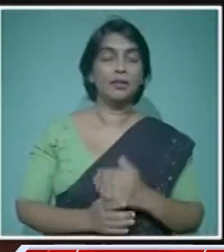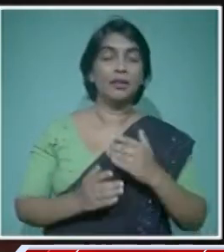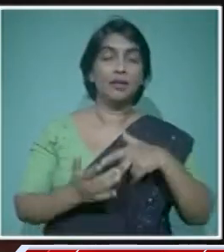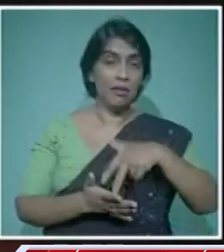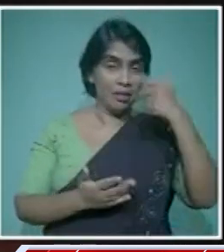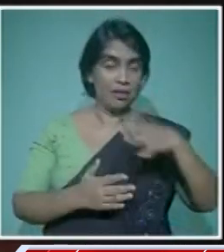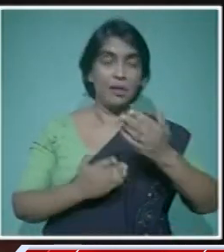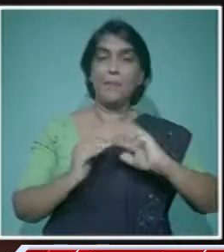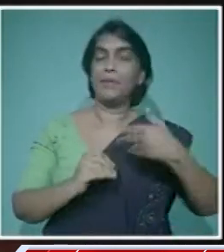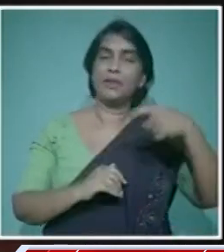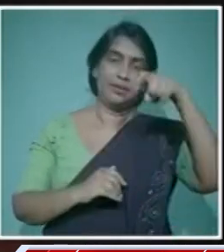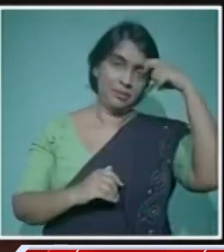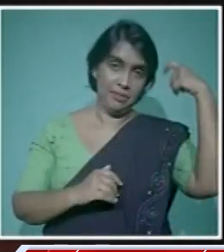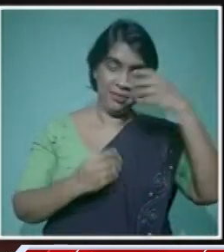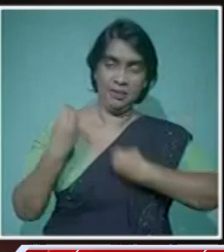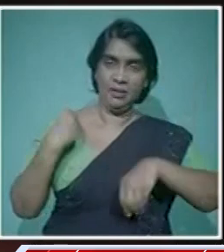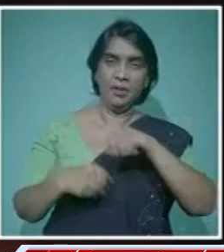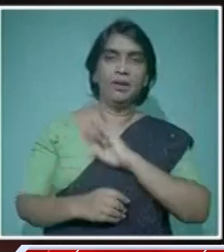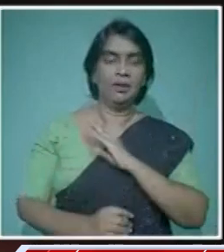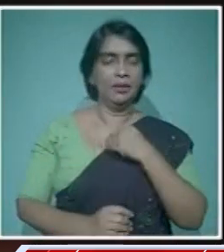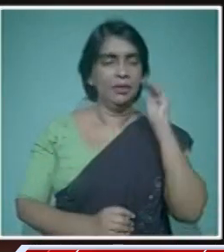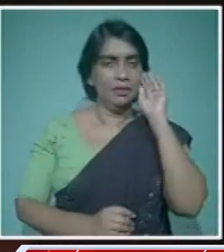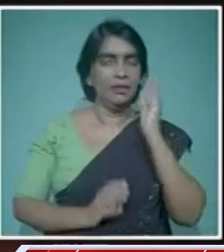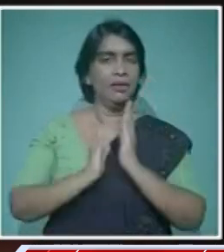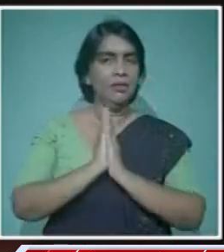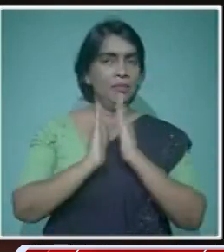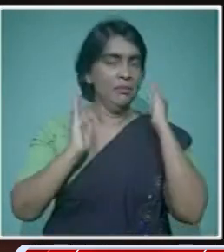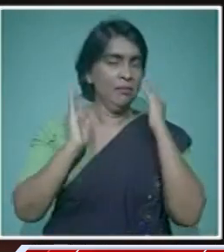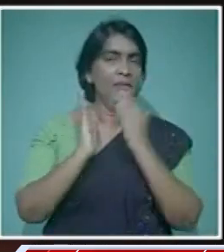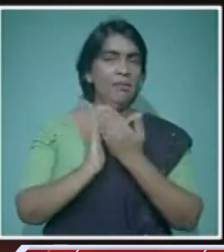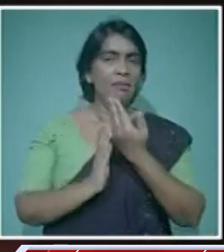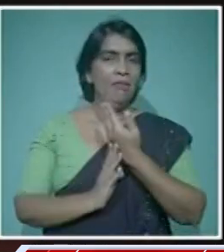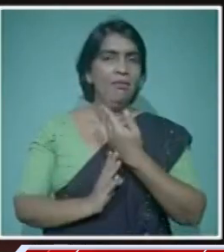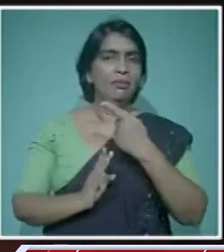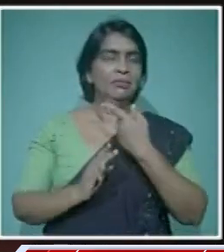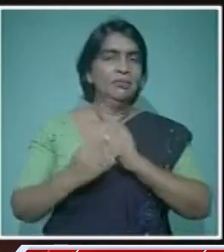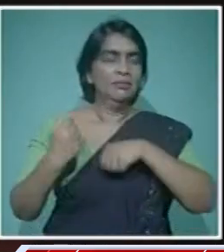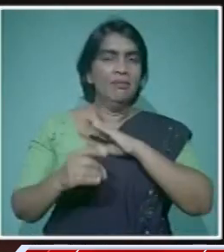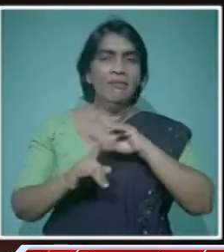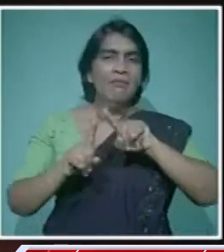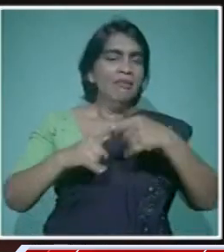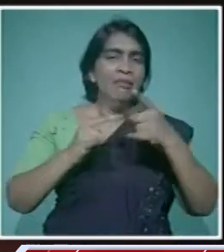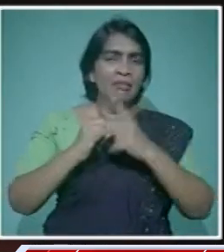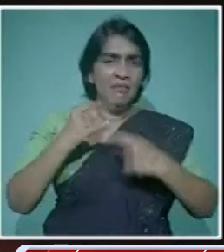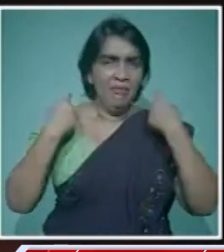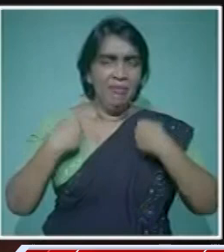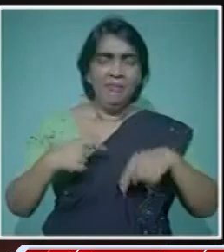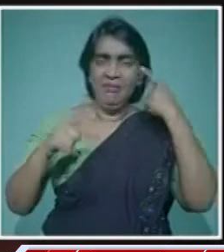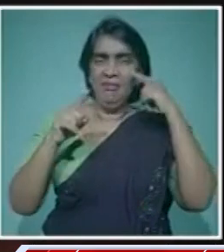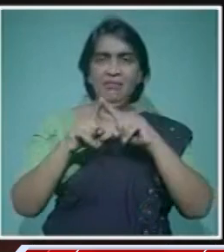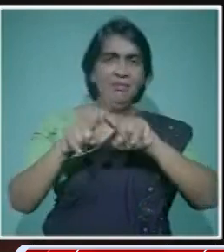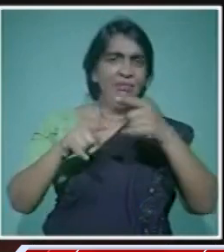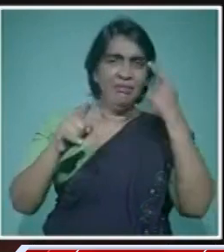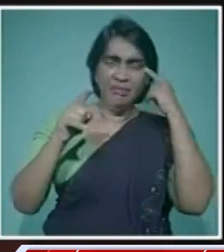භාවය ලබා ගත්තේ. ඒ නිසා මම දැනගන්න කැමති බුදු සසුනේ පැවිදි වෙච්ච මොන අඟුලිමාලද බුදුන්ට එරෙහිව කටයුතු කරේ